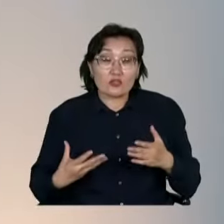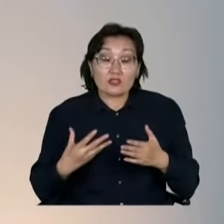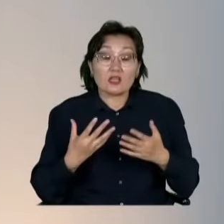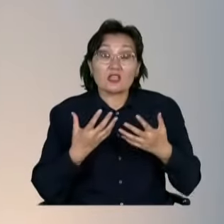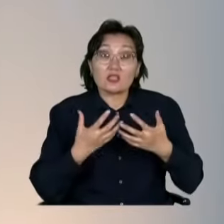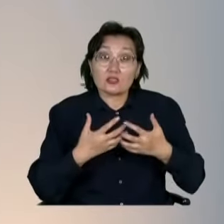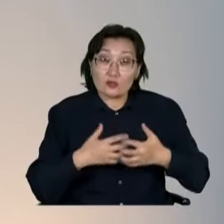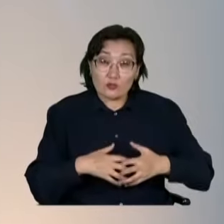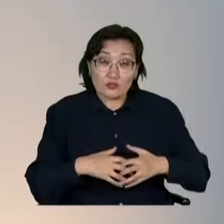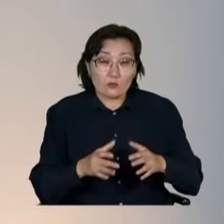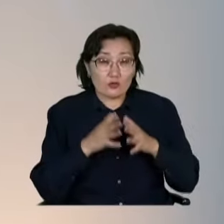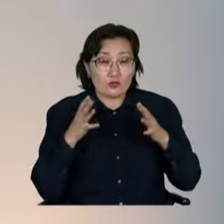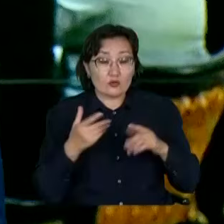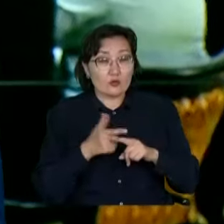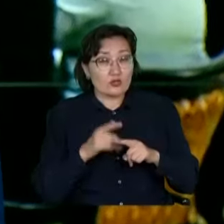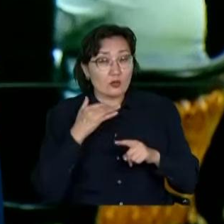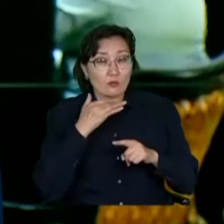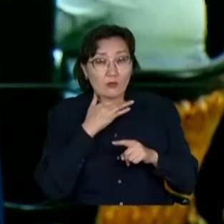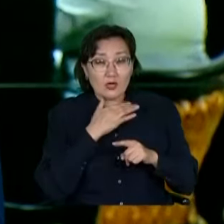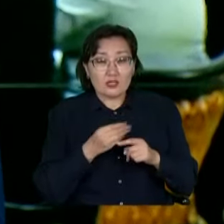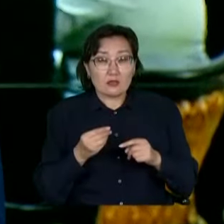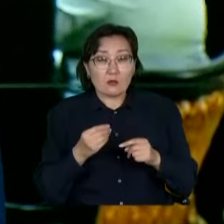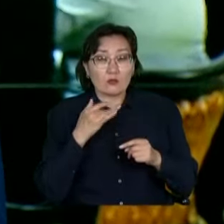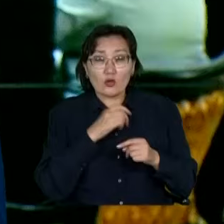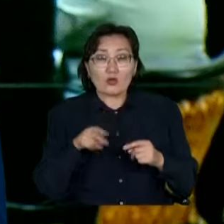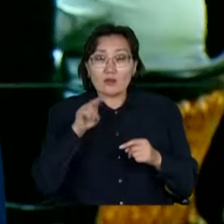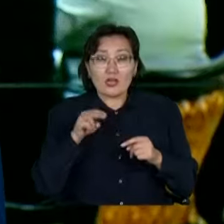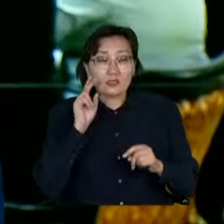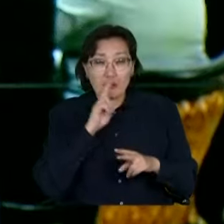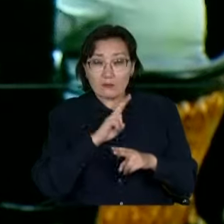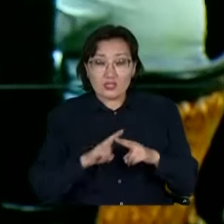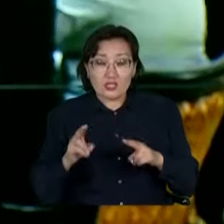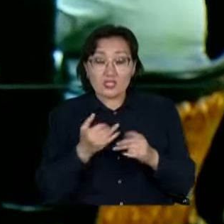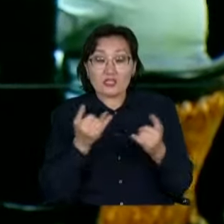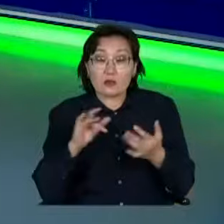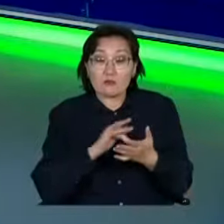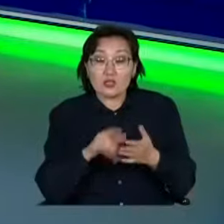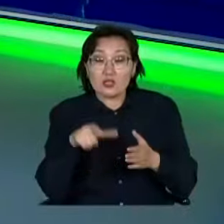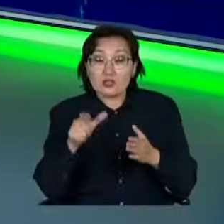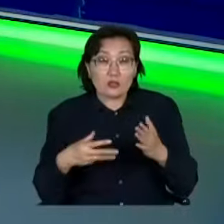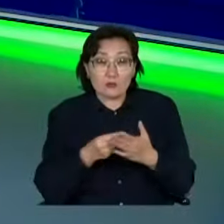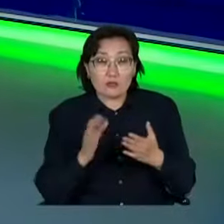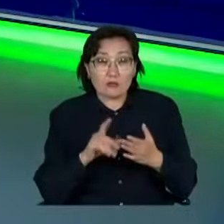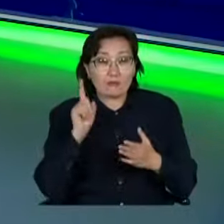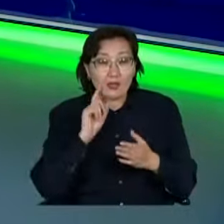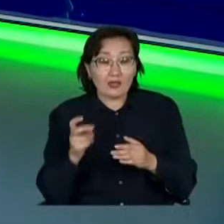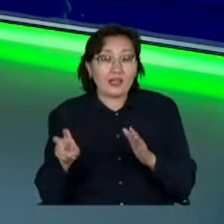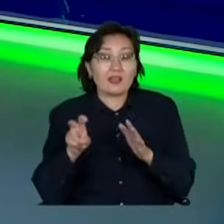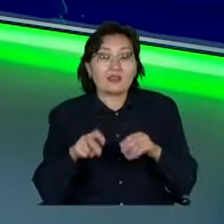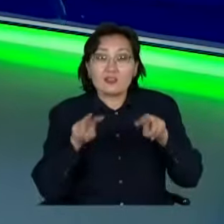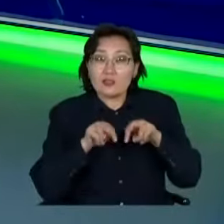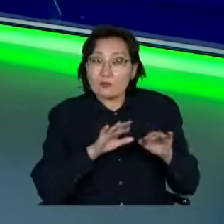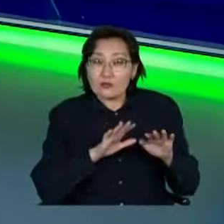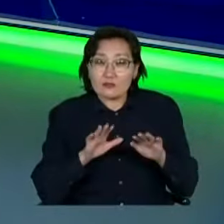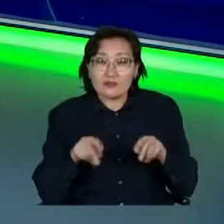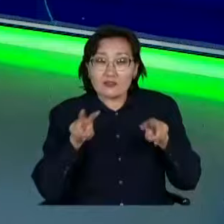опять же, это очень большие суммы, это многомиллиардные потери для бюджета. И, допустим, человек может не оплачивать, пока не придет контролер. Допустим, вот я